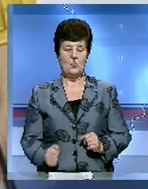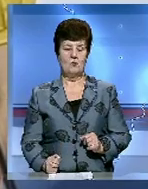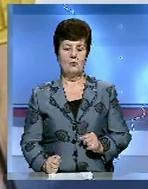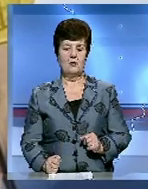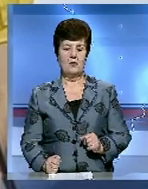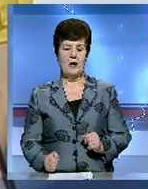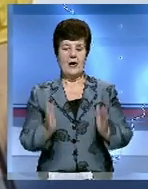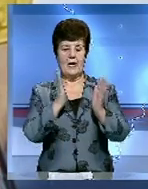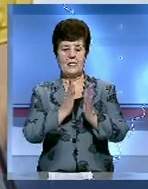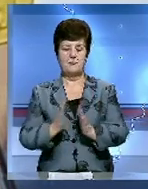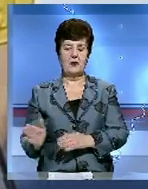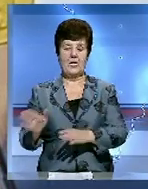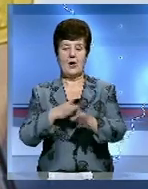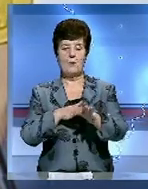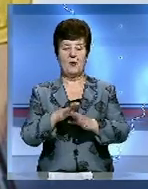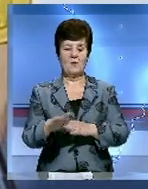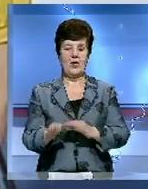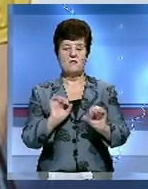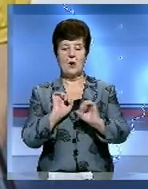respectarea, promovarea și apărarea